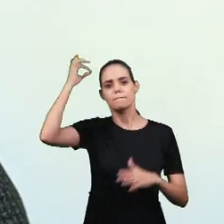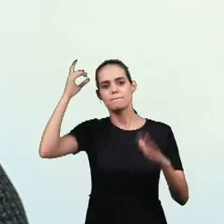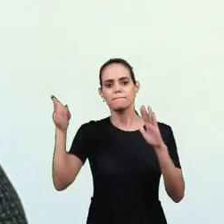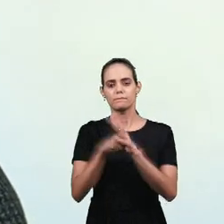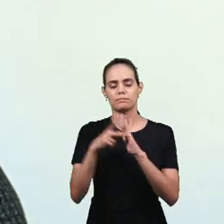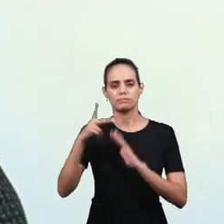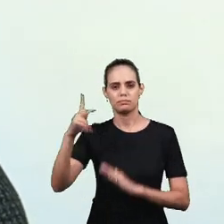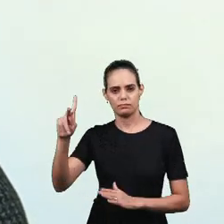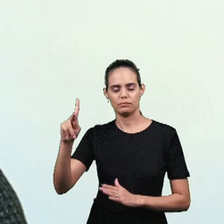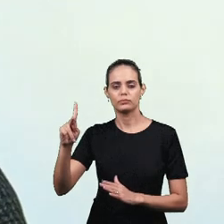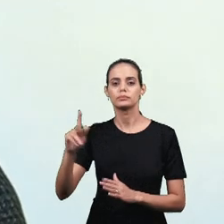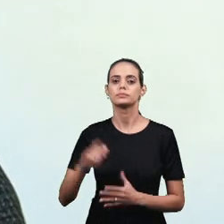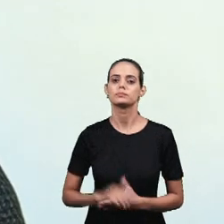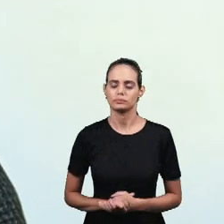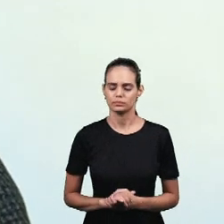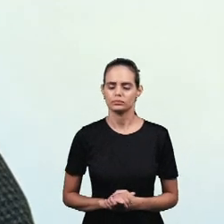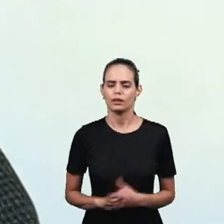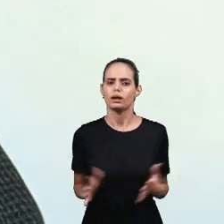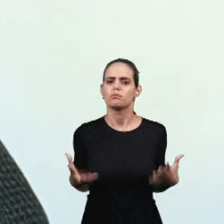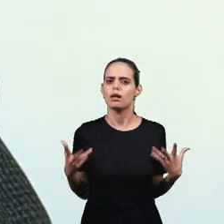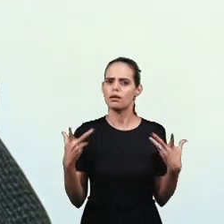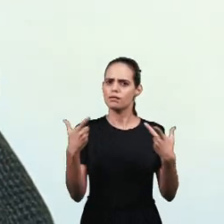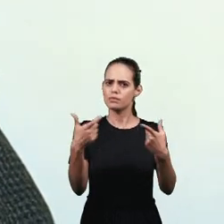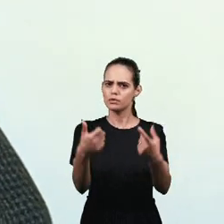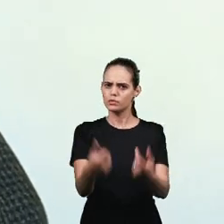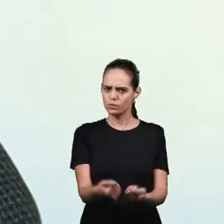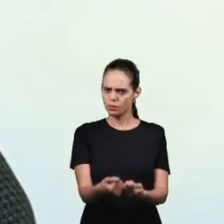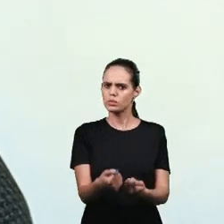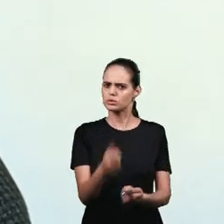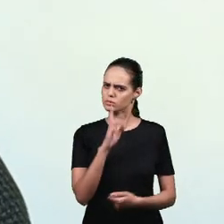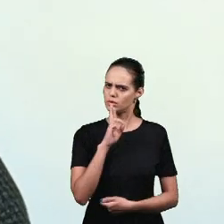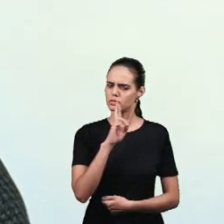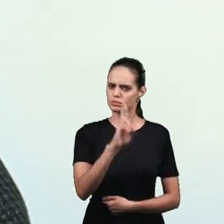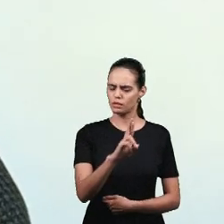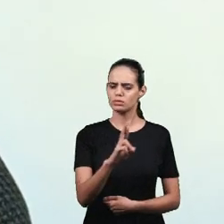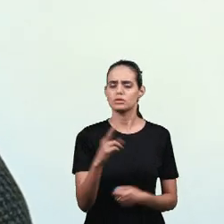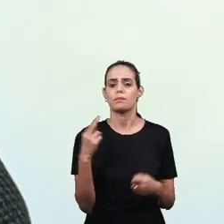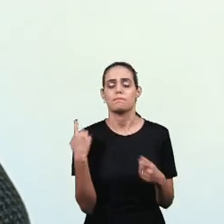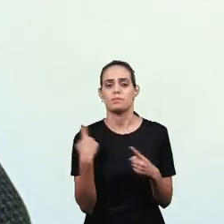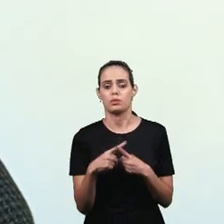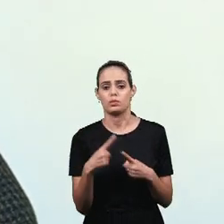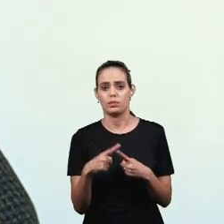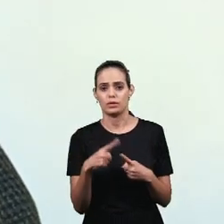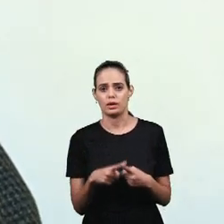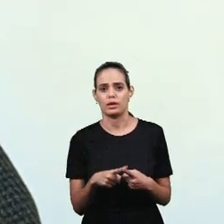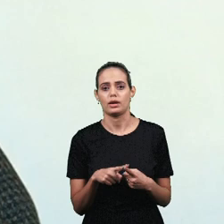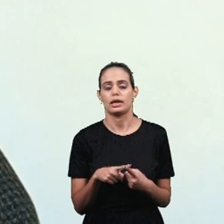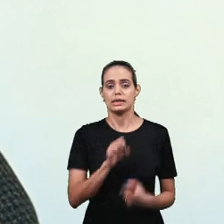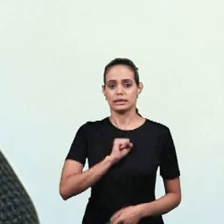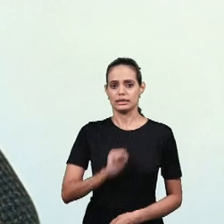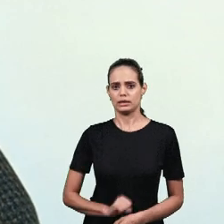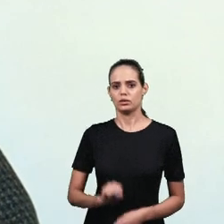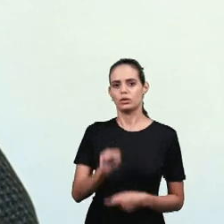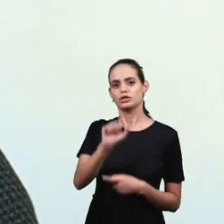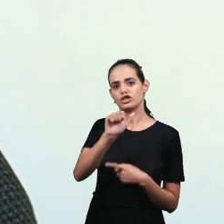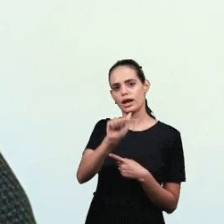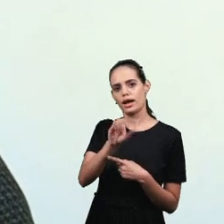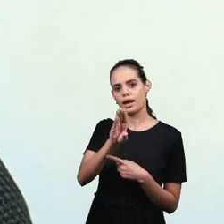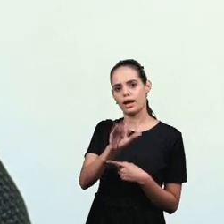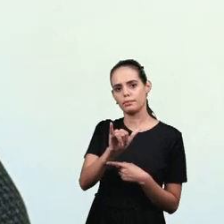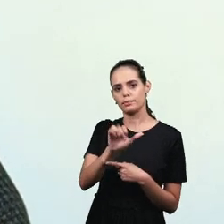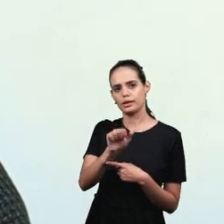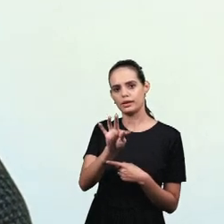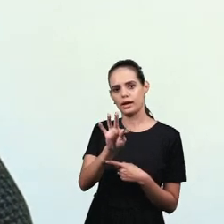Abiathar, un sacrificateur qui agissait selon sa raison. Joab voulait faire prévaloir sa volonté. Le